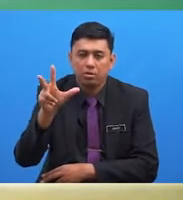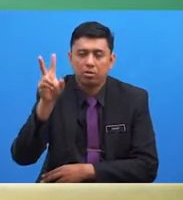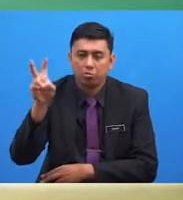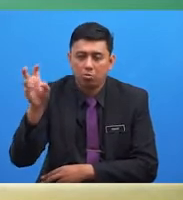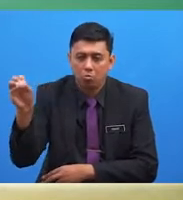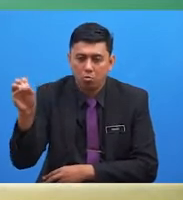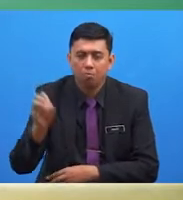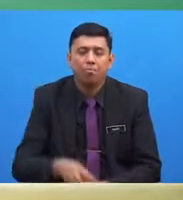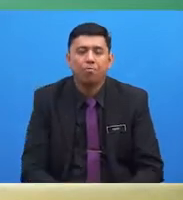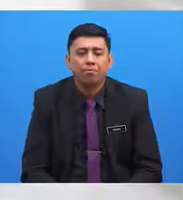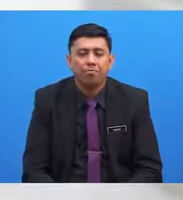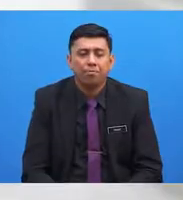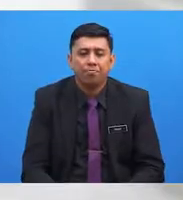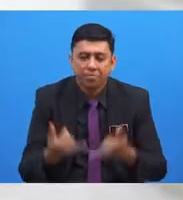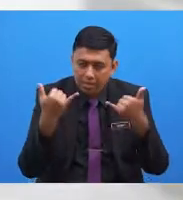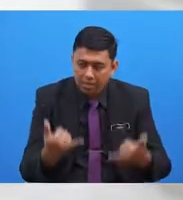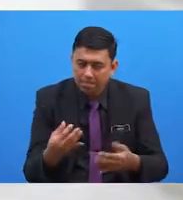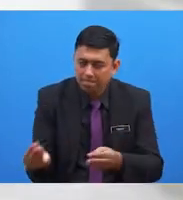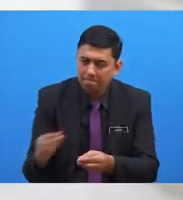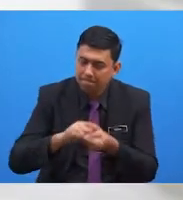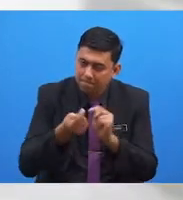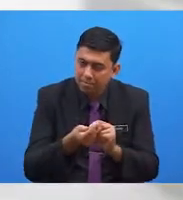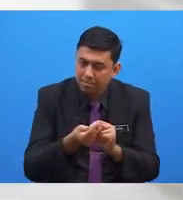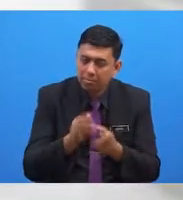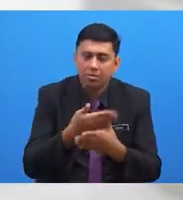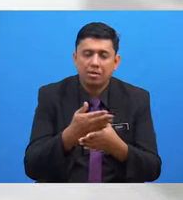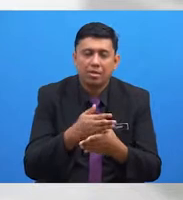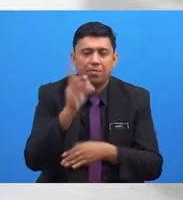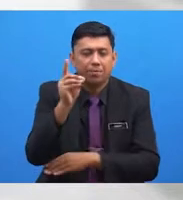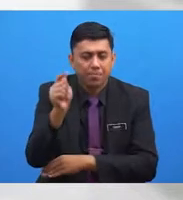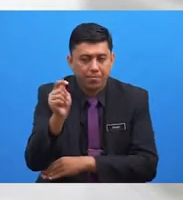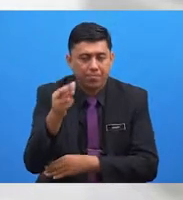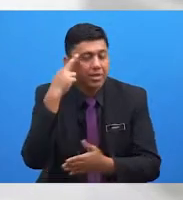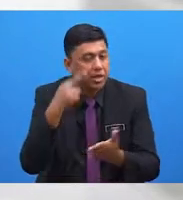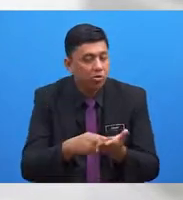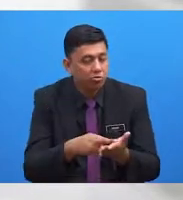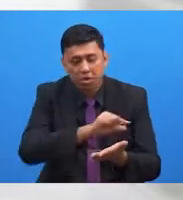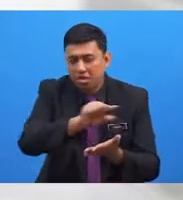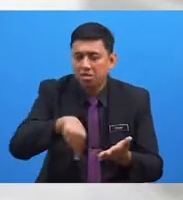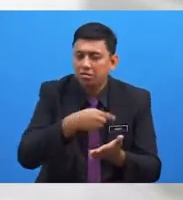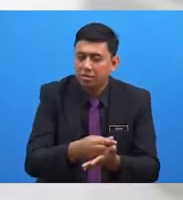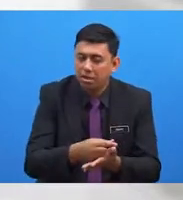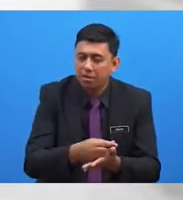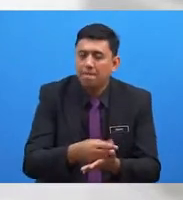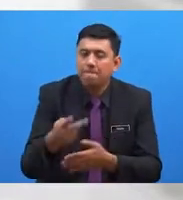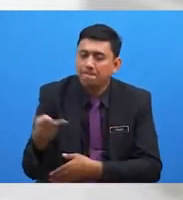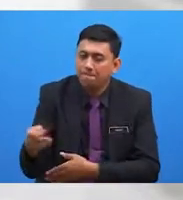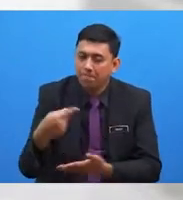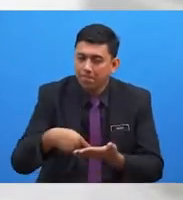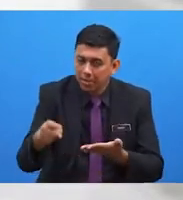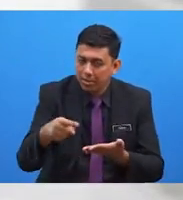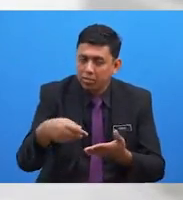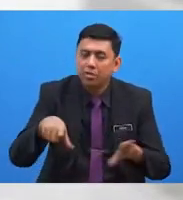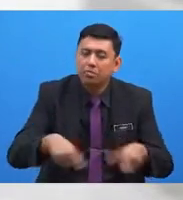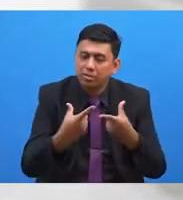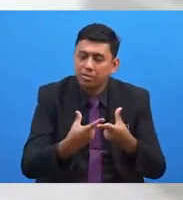RM29,320. Kini, kita beralih ke bahagian debit pula, iaitu merekodkan segala item belanja yang berlaku